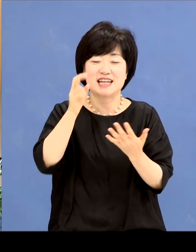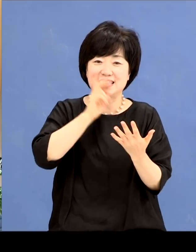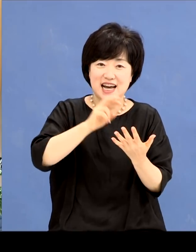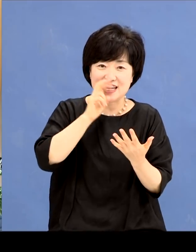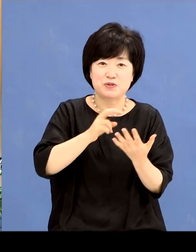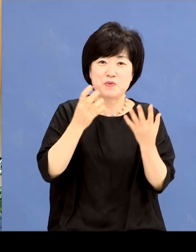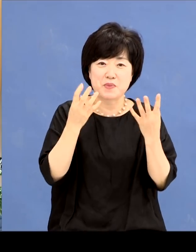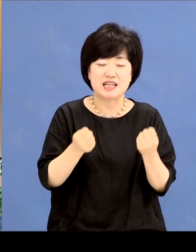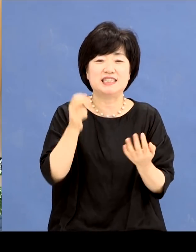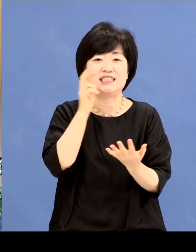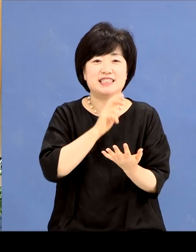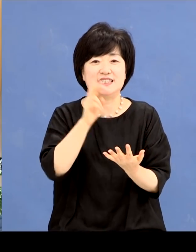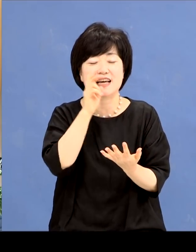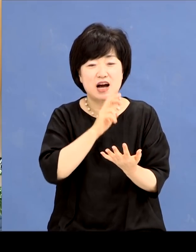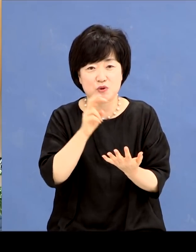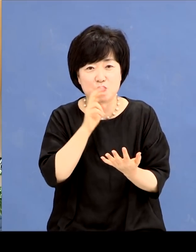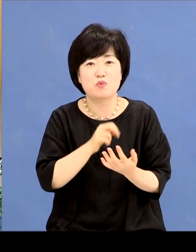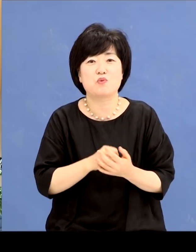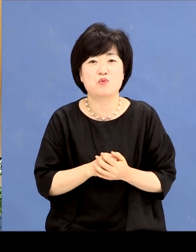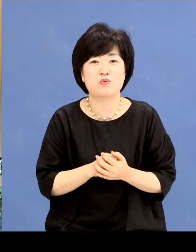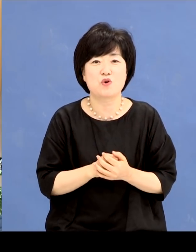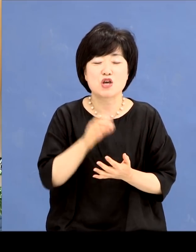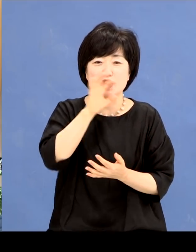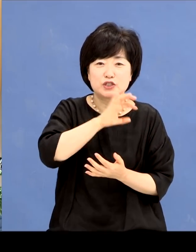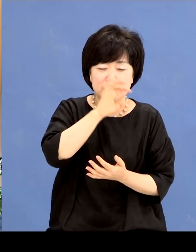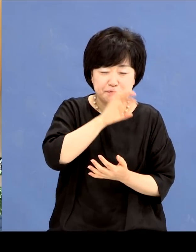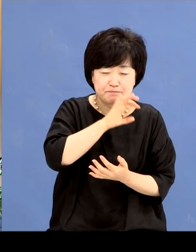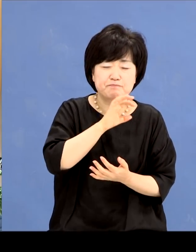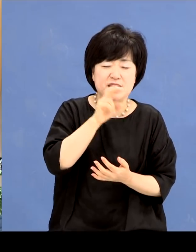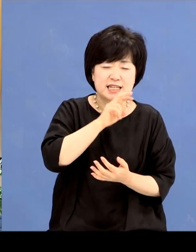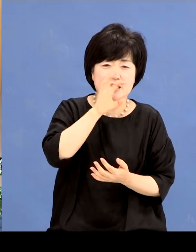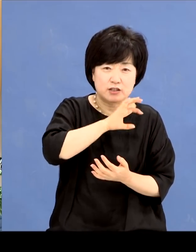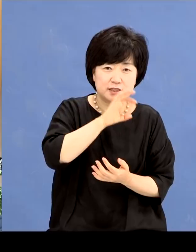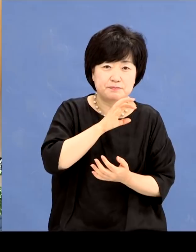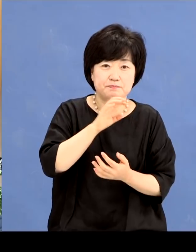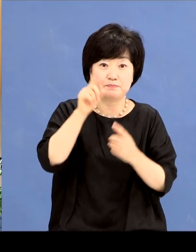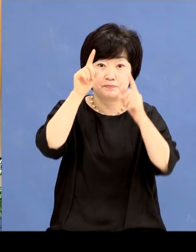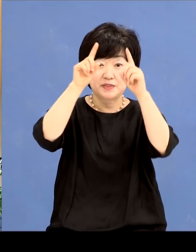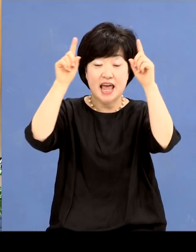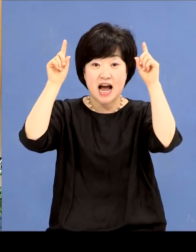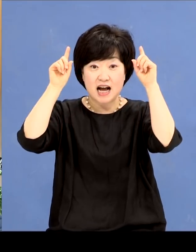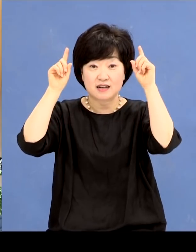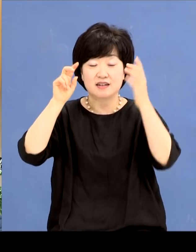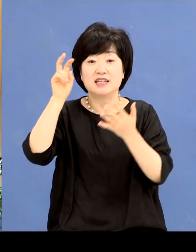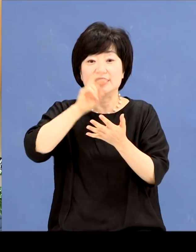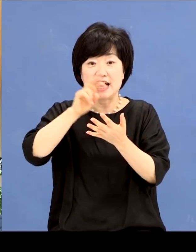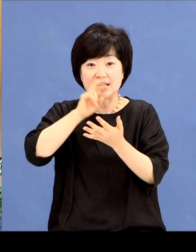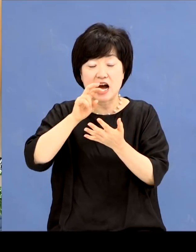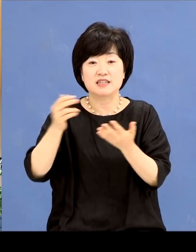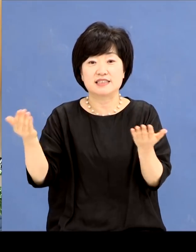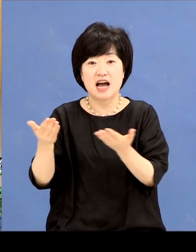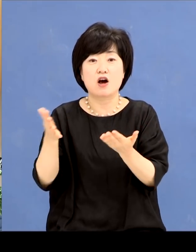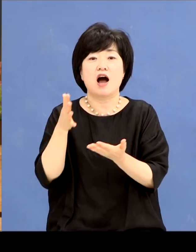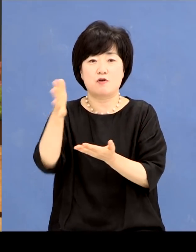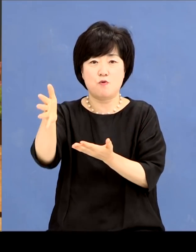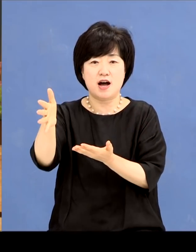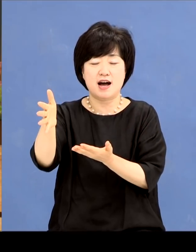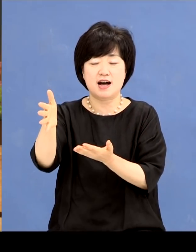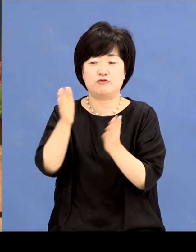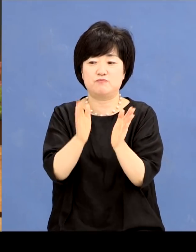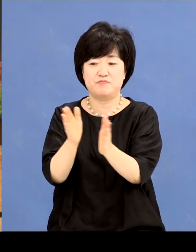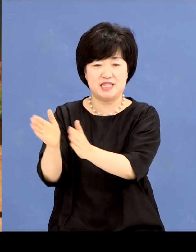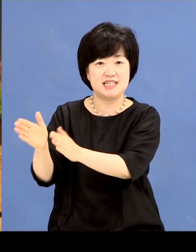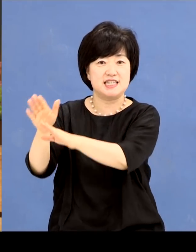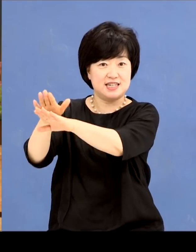이제 찬양도 많이 이렇게 부르기도 했고 여러 가지 이제 연습들도 많이 하고 대학을 꼭 찬양 사역학과에